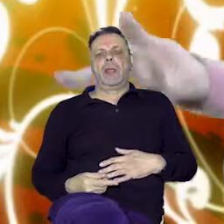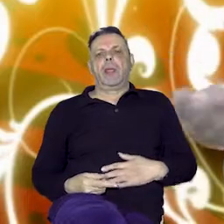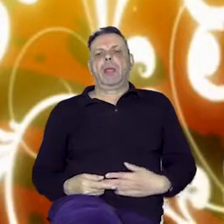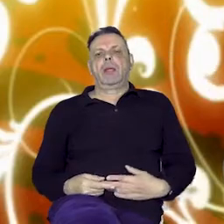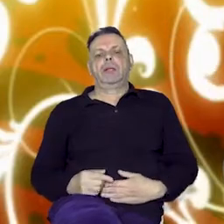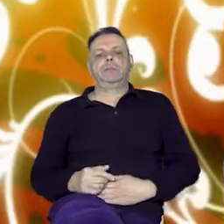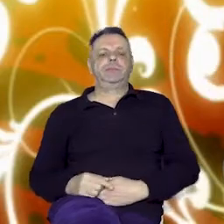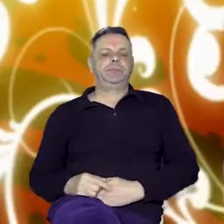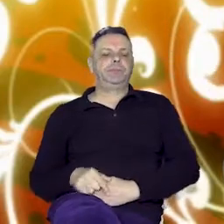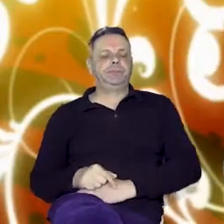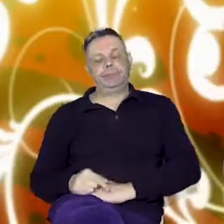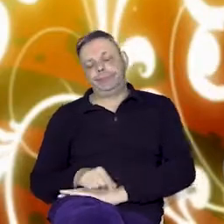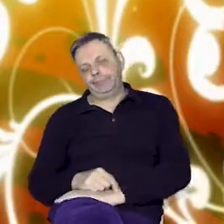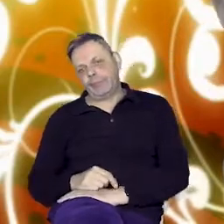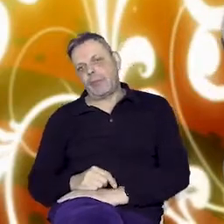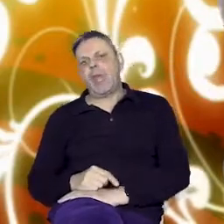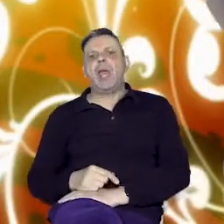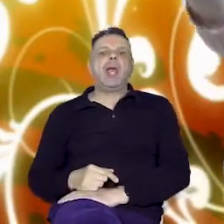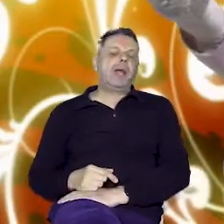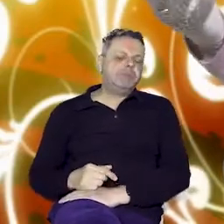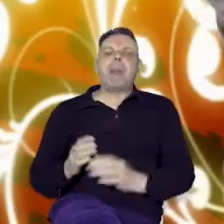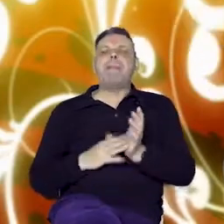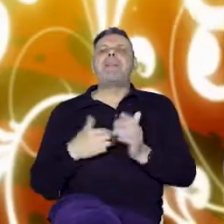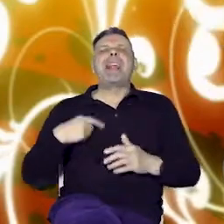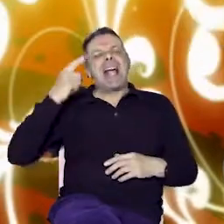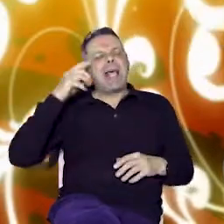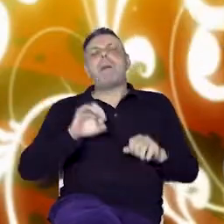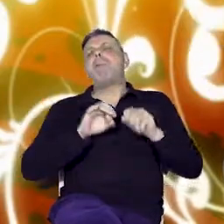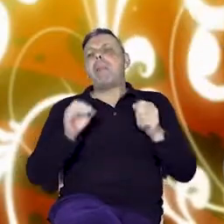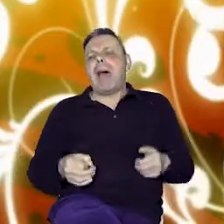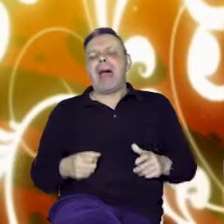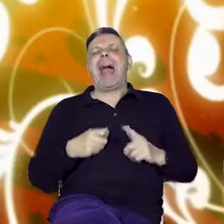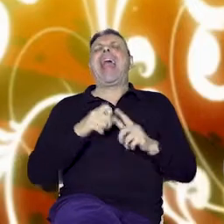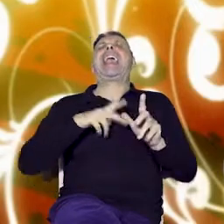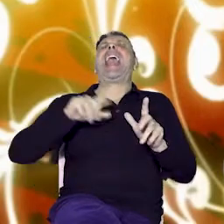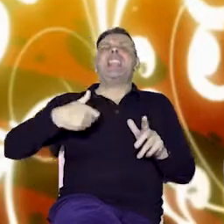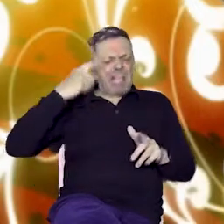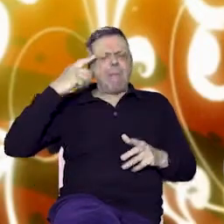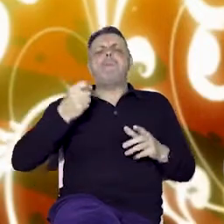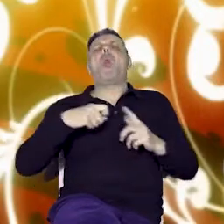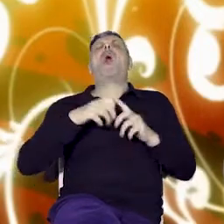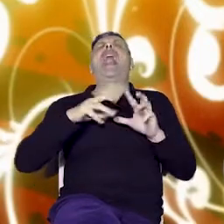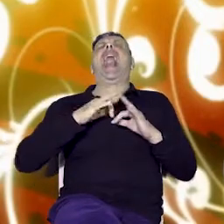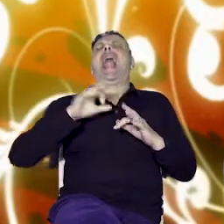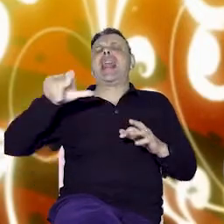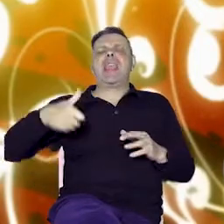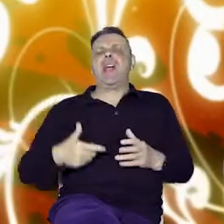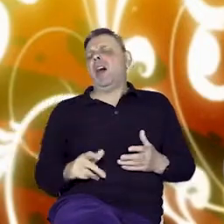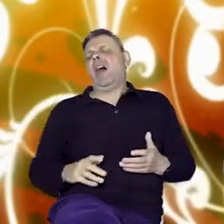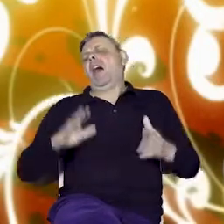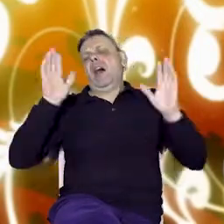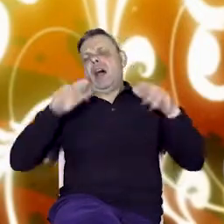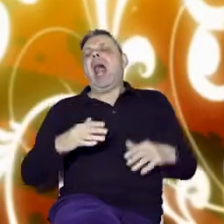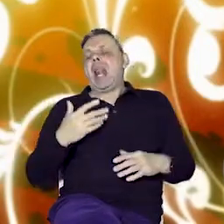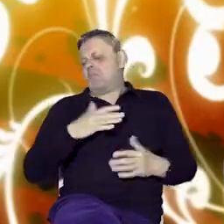za bananu i znam za neko povrće, kelj, recimo, isto ima puno kalija i tako. Ali, nećemo mi sada nagađati i govoriti,